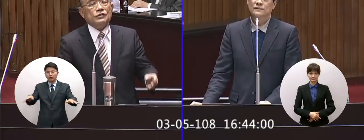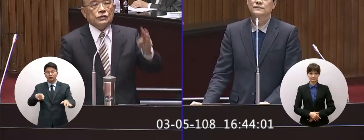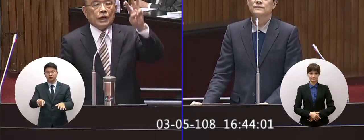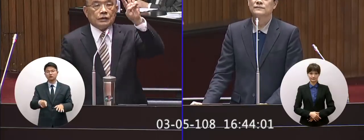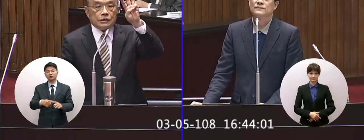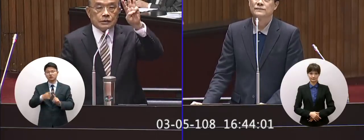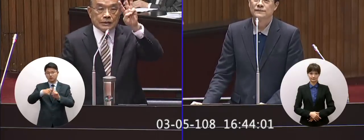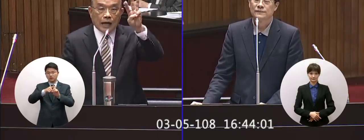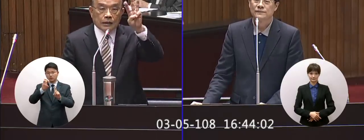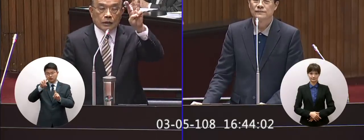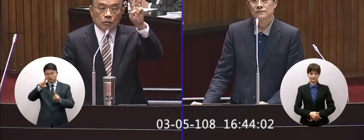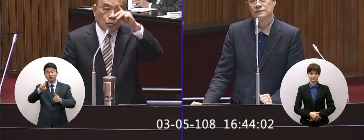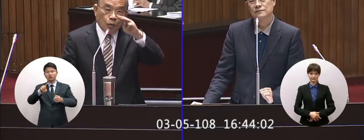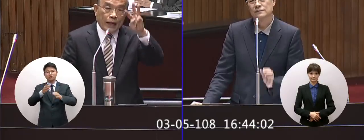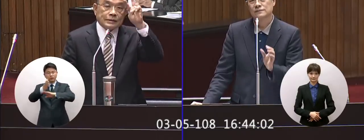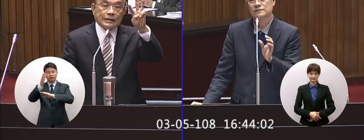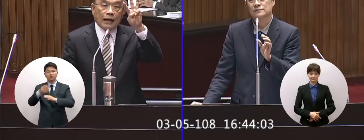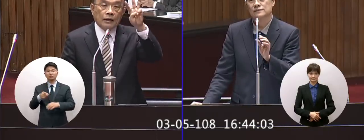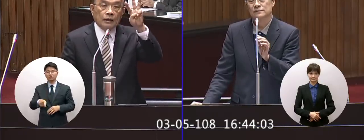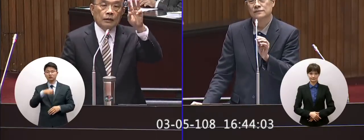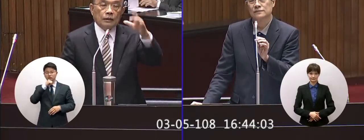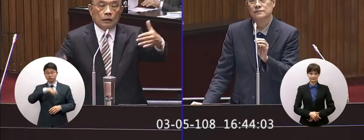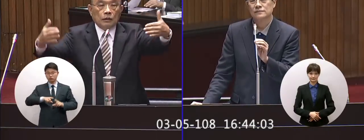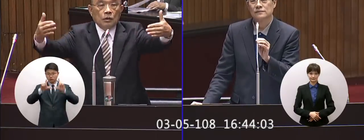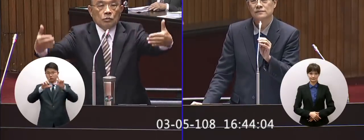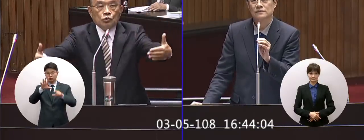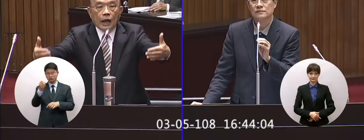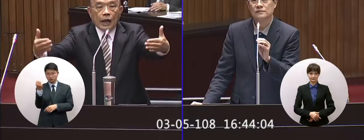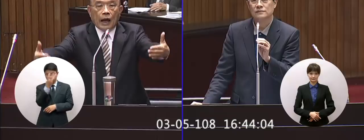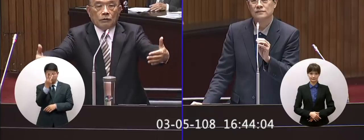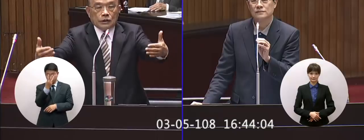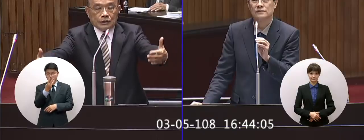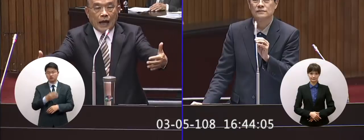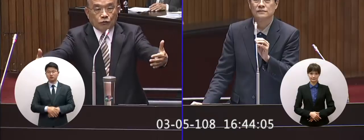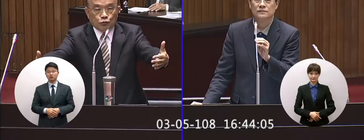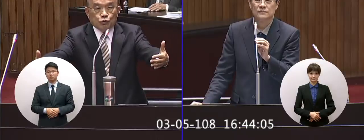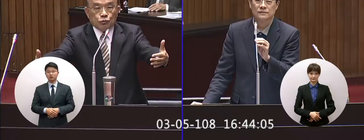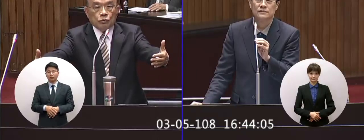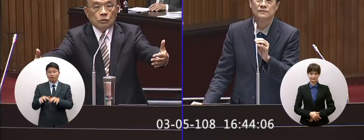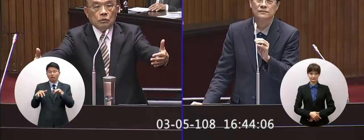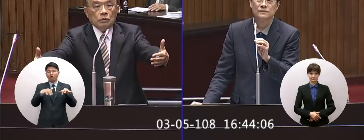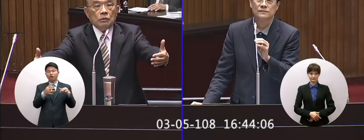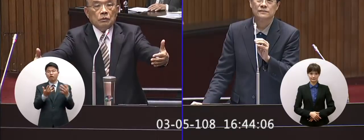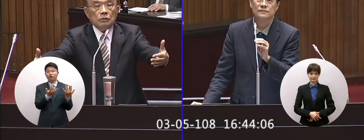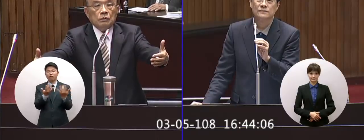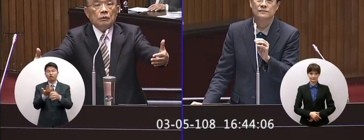有全世界3个微山的最好的珊瑚，